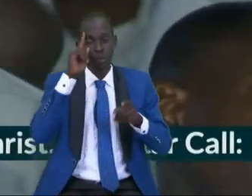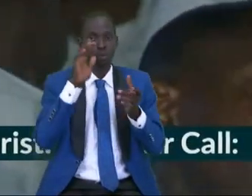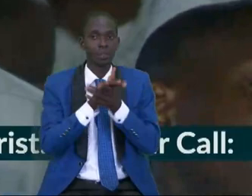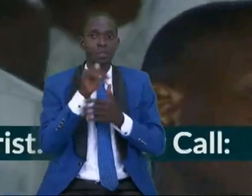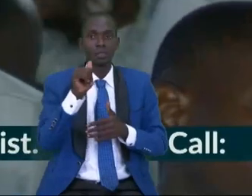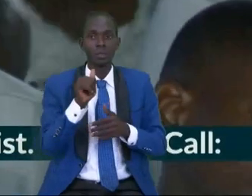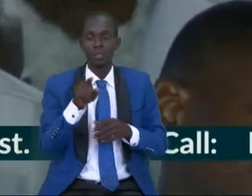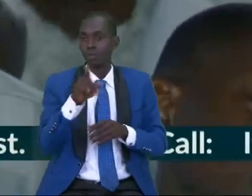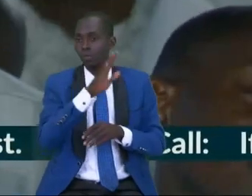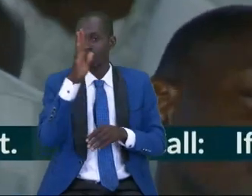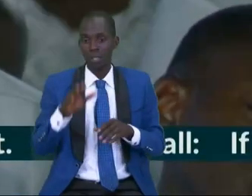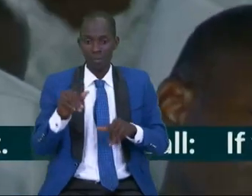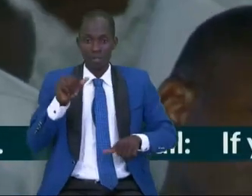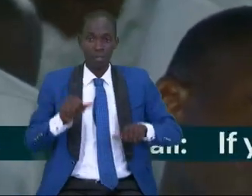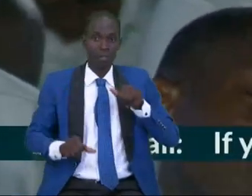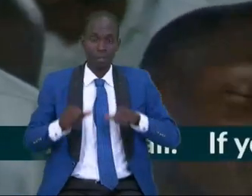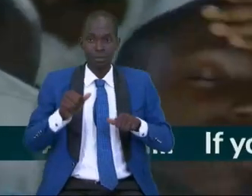Tel que tu es venu ici.